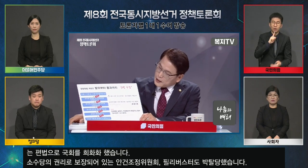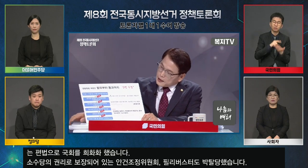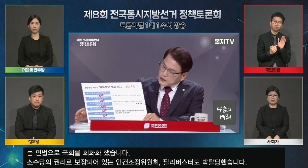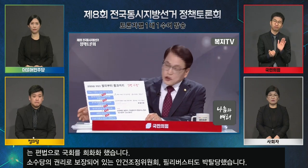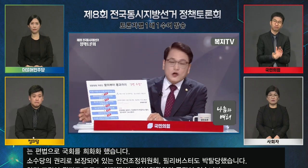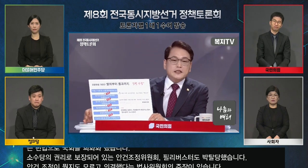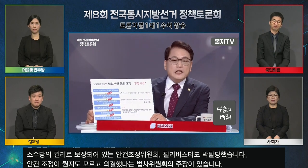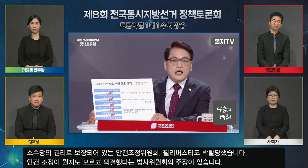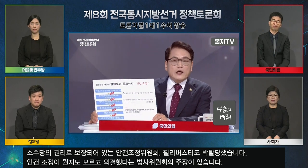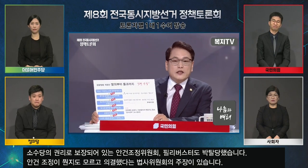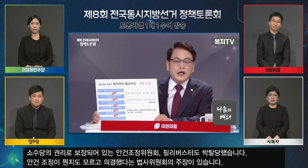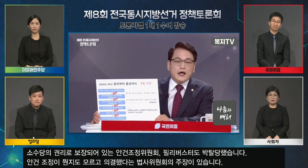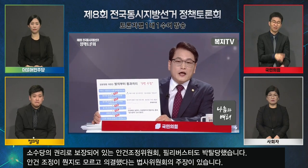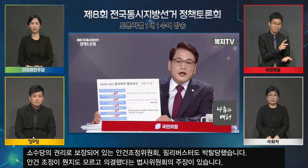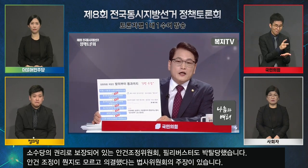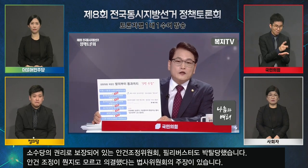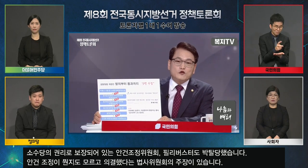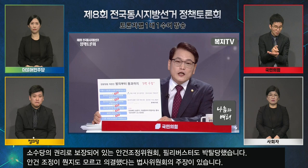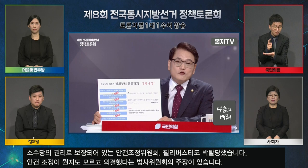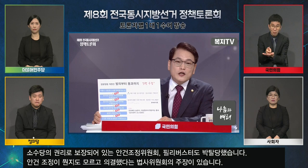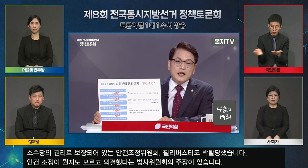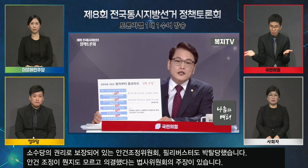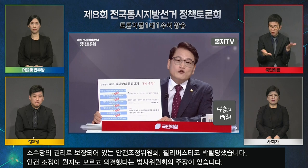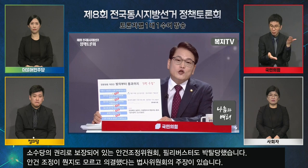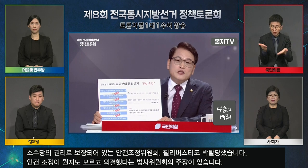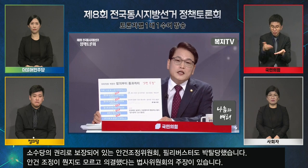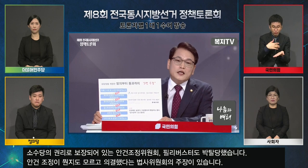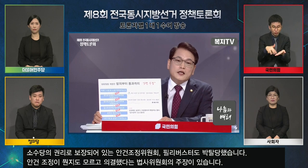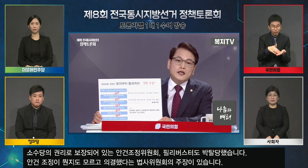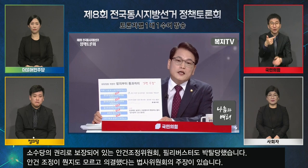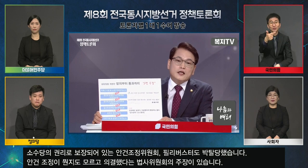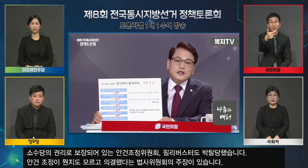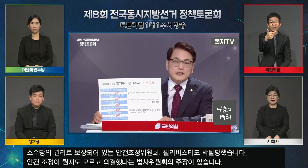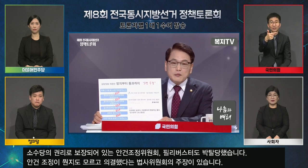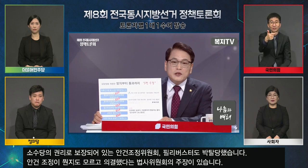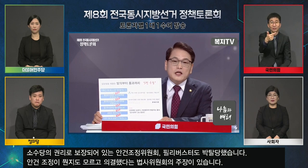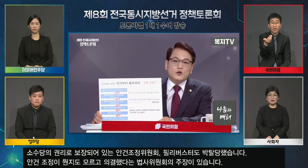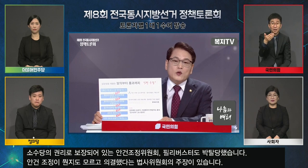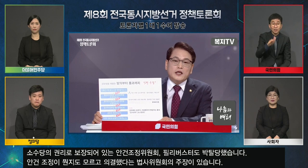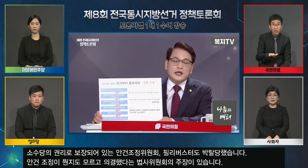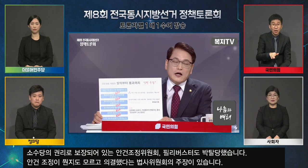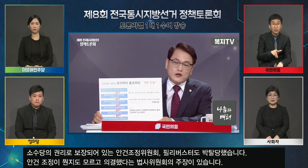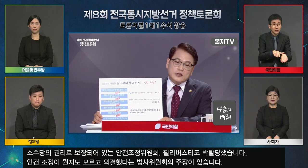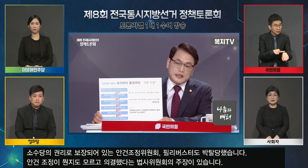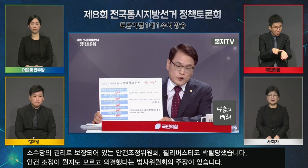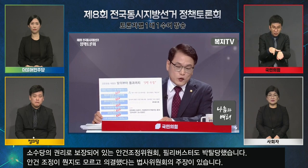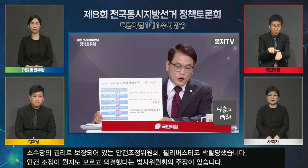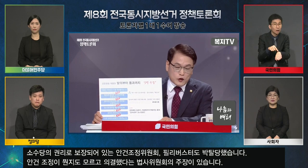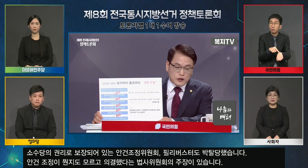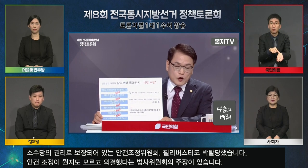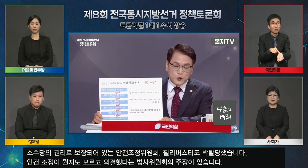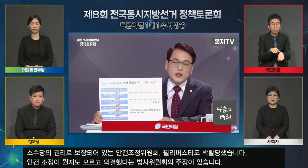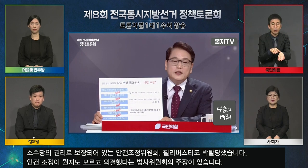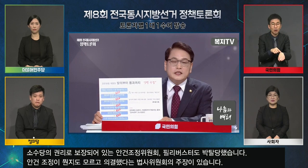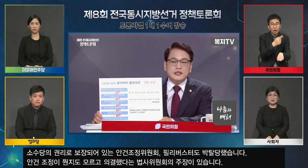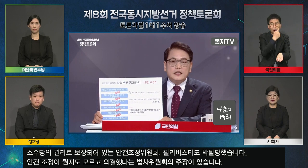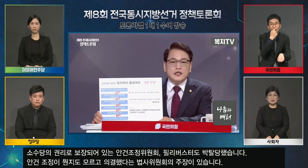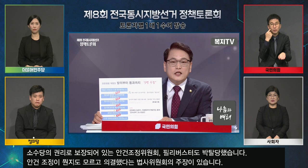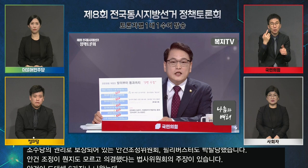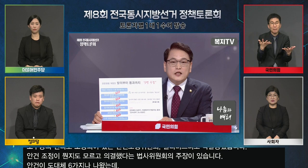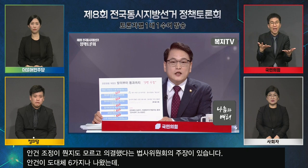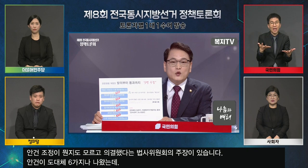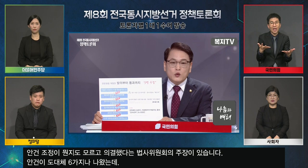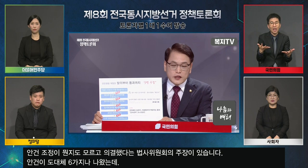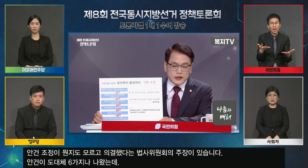6가지는 나왔는데 중간중간에 이 의원들이 이 짧은 기간 동안에 이 안건을 제대로 검토했는지